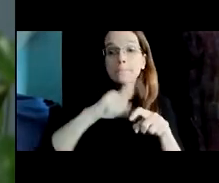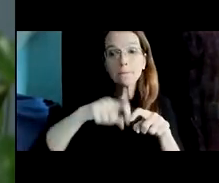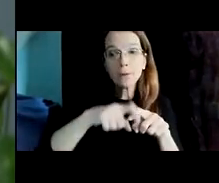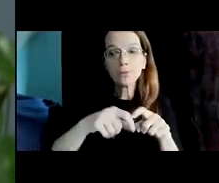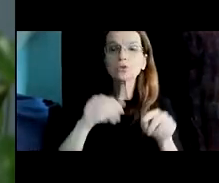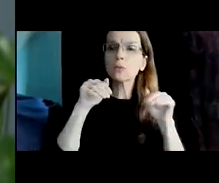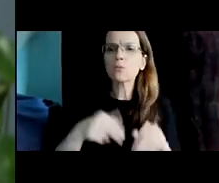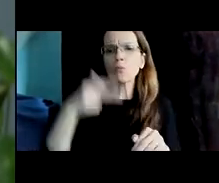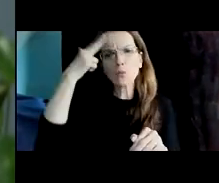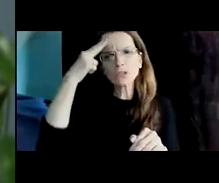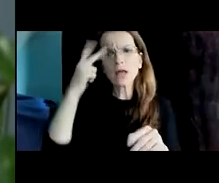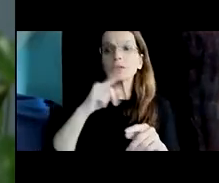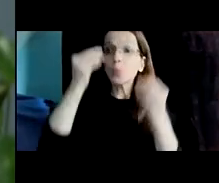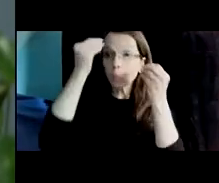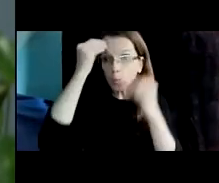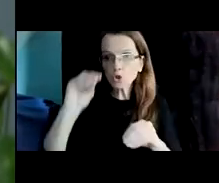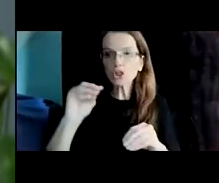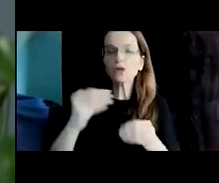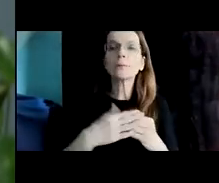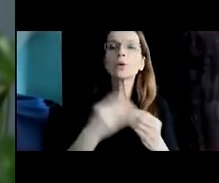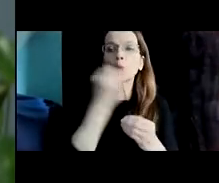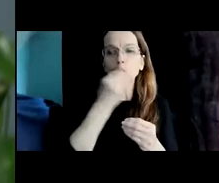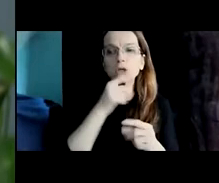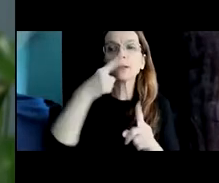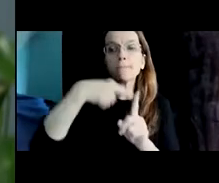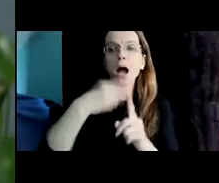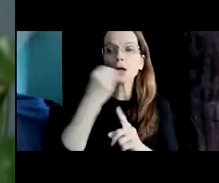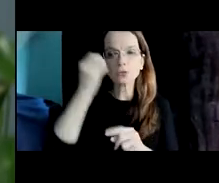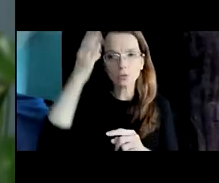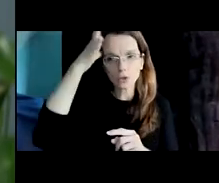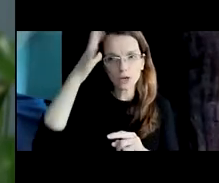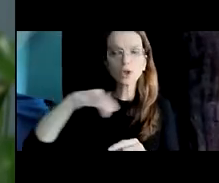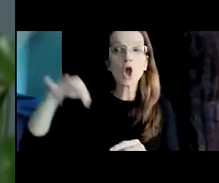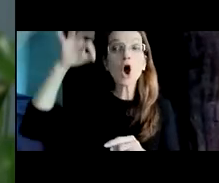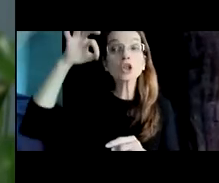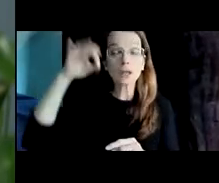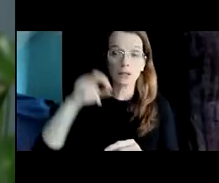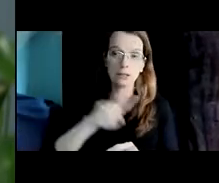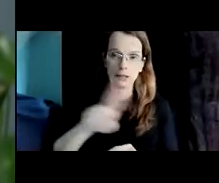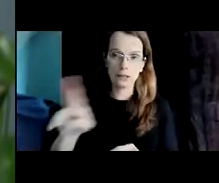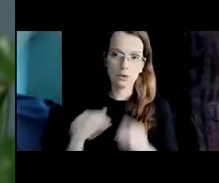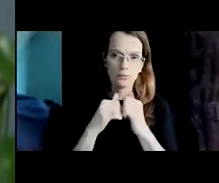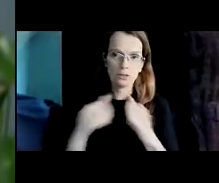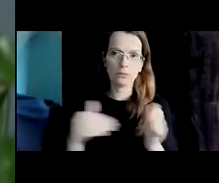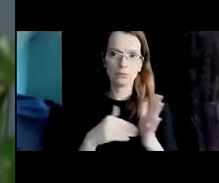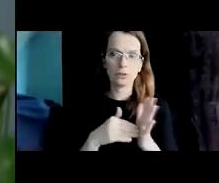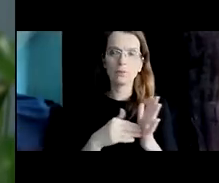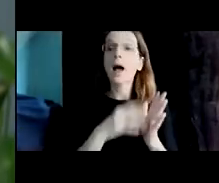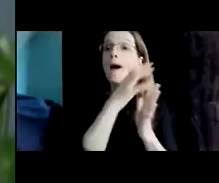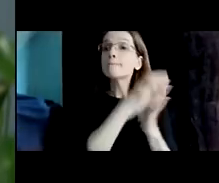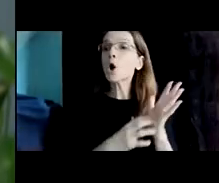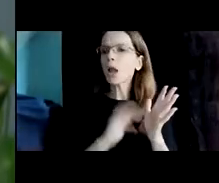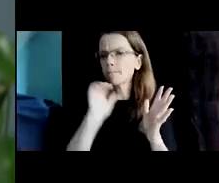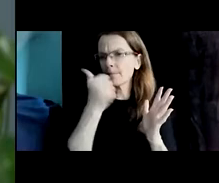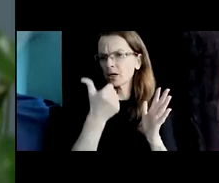in upoštevati pri usmerjanju, učenju ter izobraževanju odraslih s posebnimi potrebami. Poglavja bralca sprva